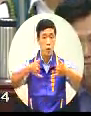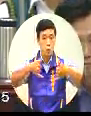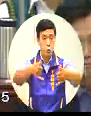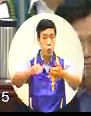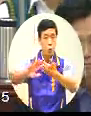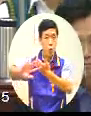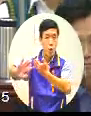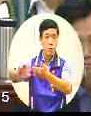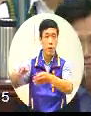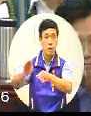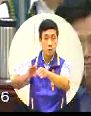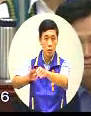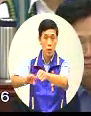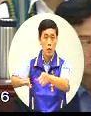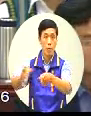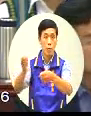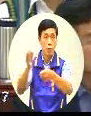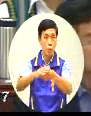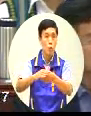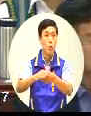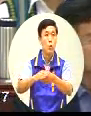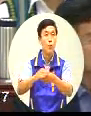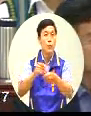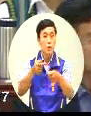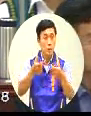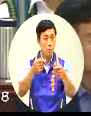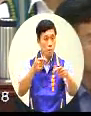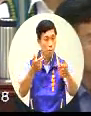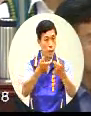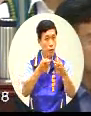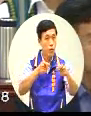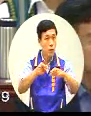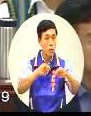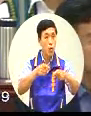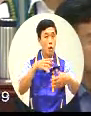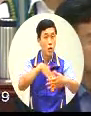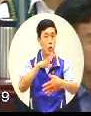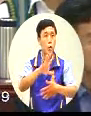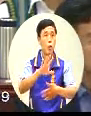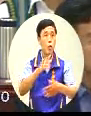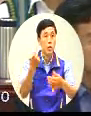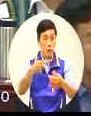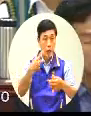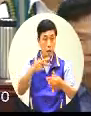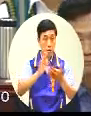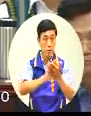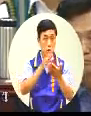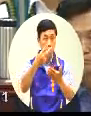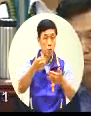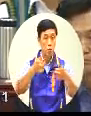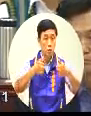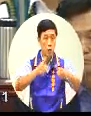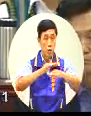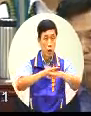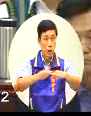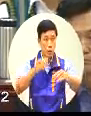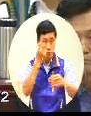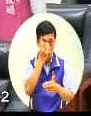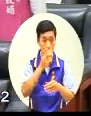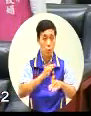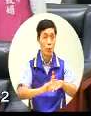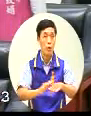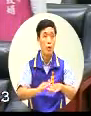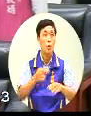那这里面其实我们有相关的配套都在这里面，那这些其实都要经由我们道安的一个审核。 我想要请问千文局